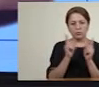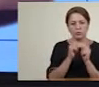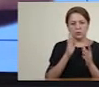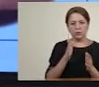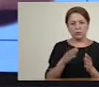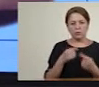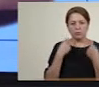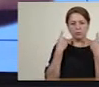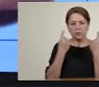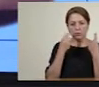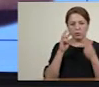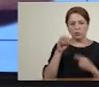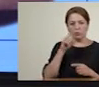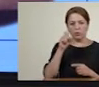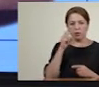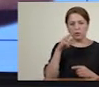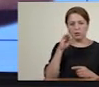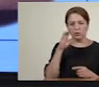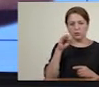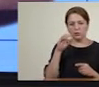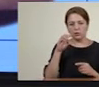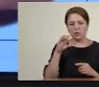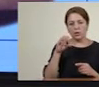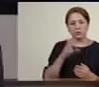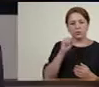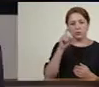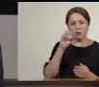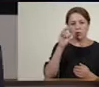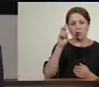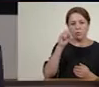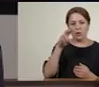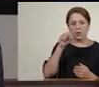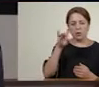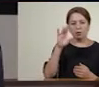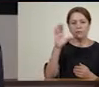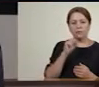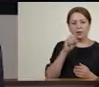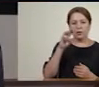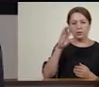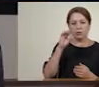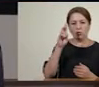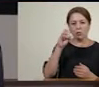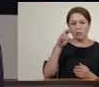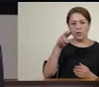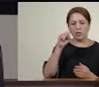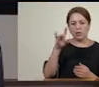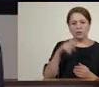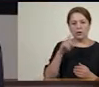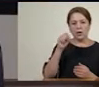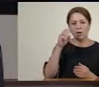Mashhur muhaddislar bilan uchrashib, sahobalar va tobiinlarning hadislarini